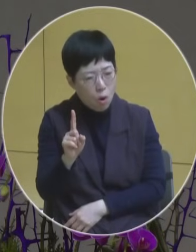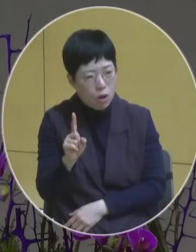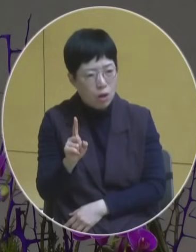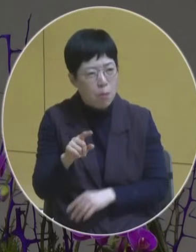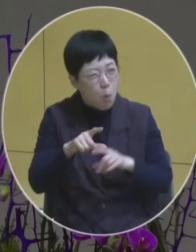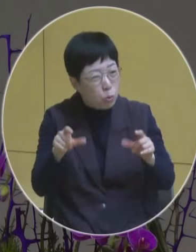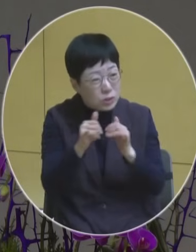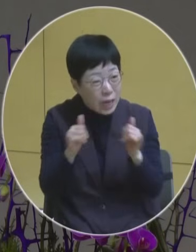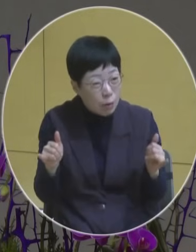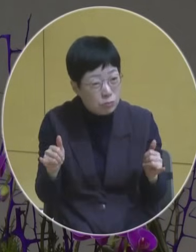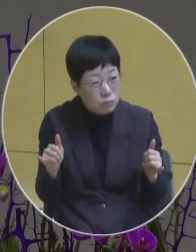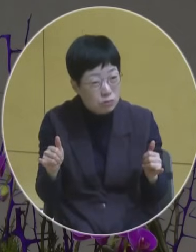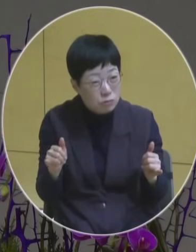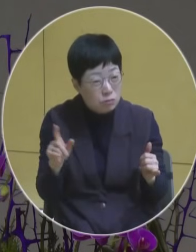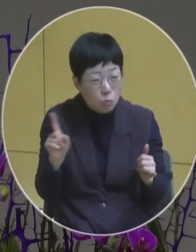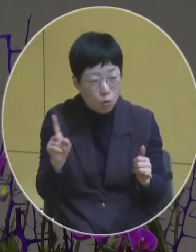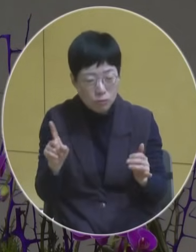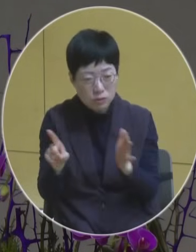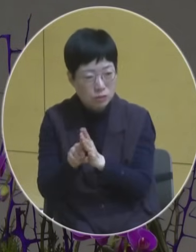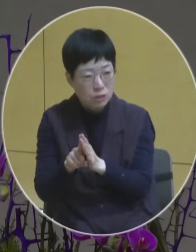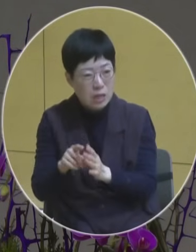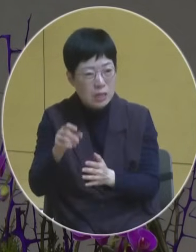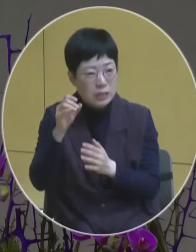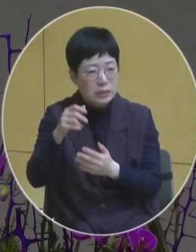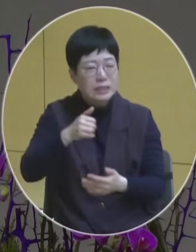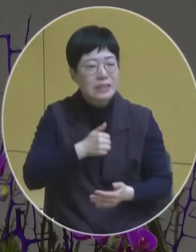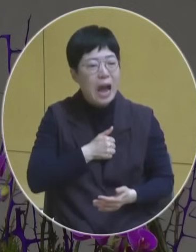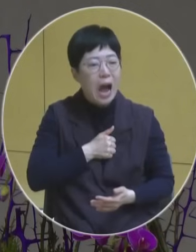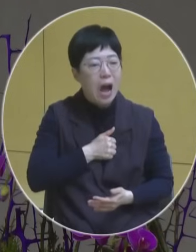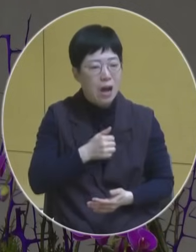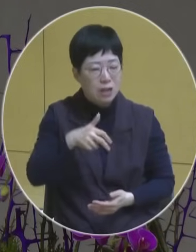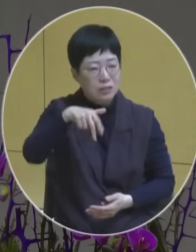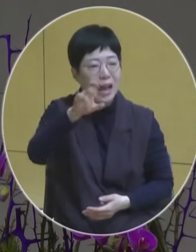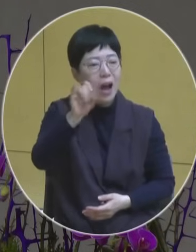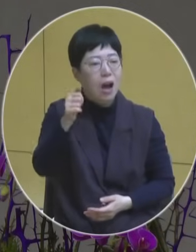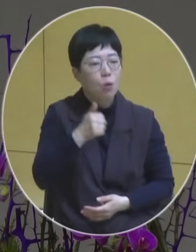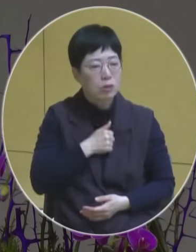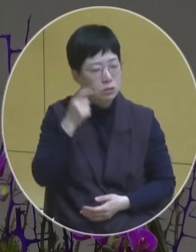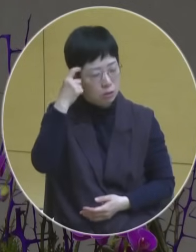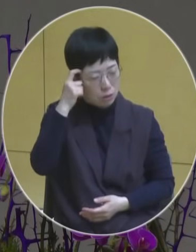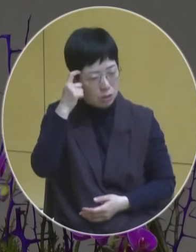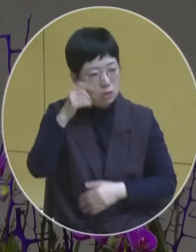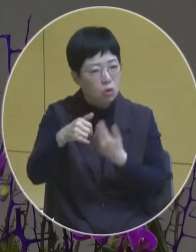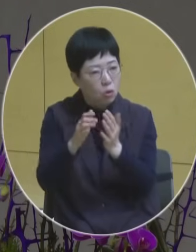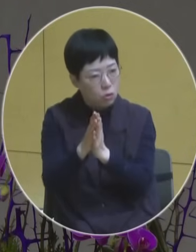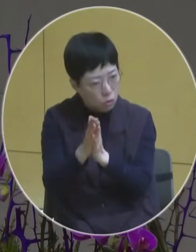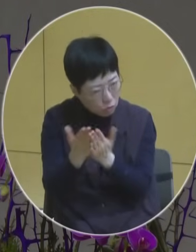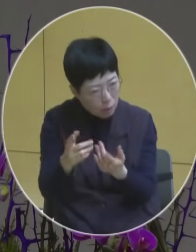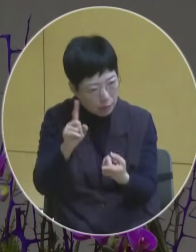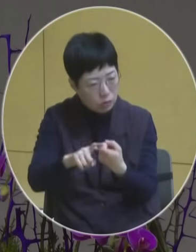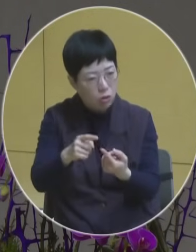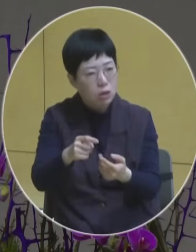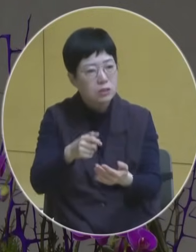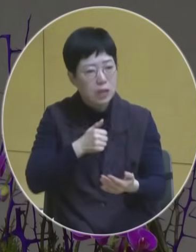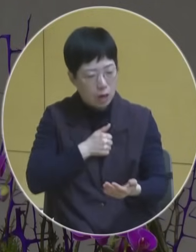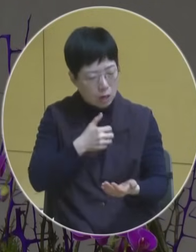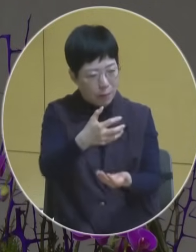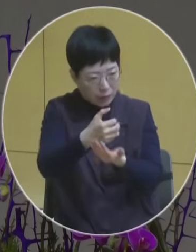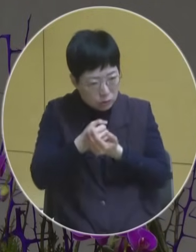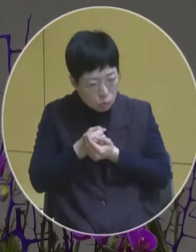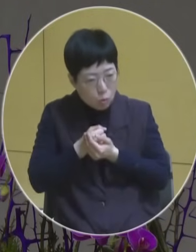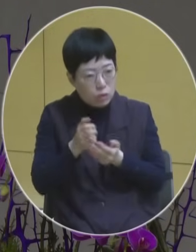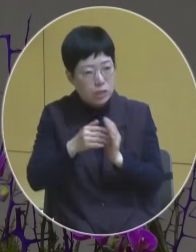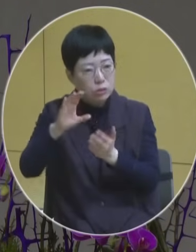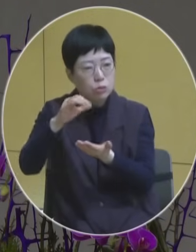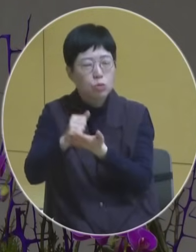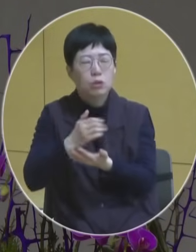여러분, 보통 사람들이 뭐에 근거 둔다 그랬죠? 자아관, 자기의 자아관이 성경적인 자아관을 자기가 받아들이게 되는 거예요.